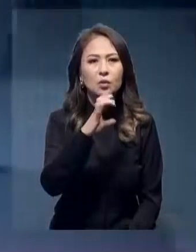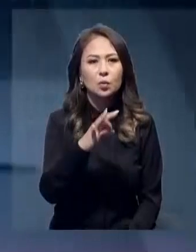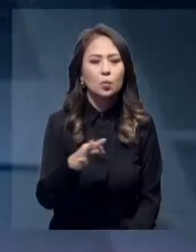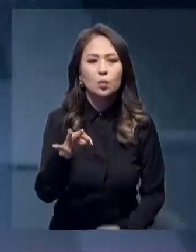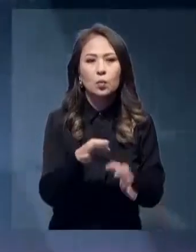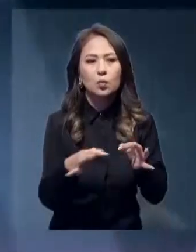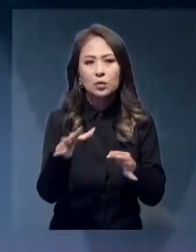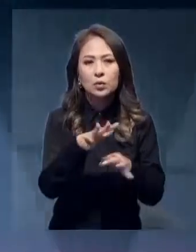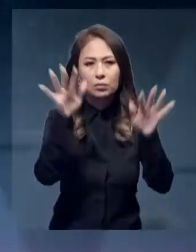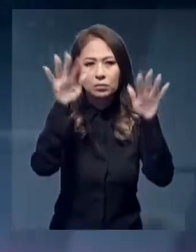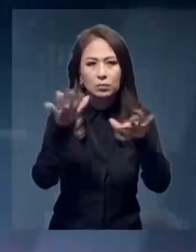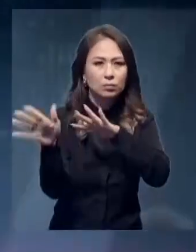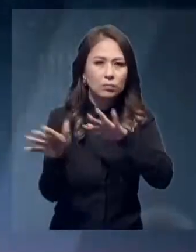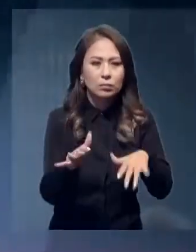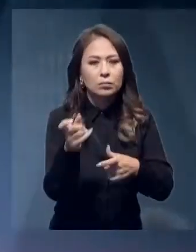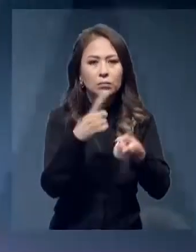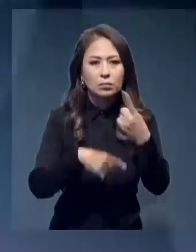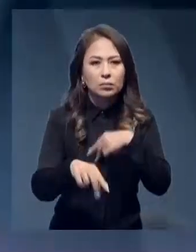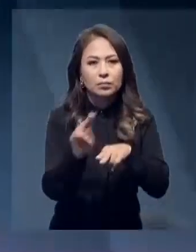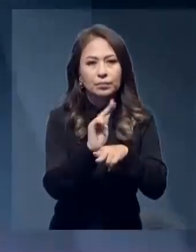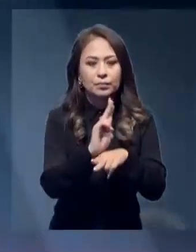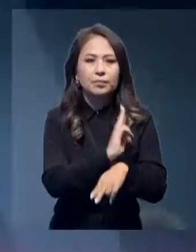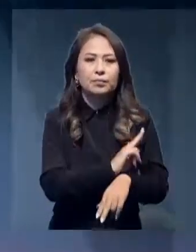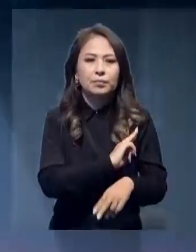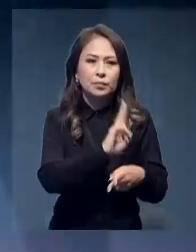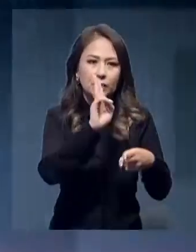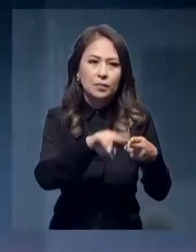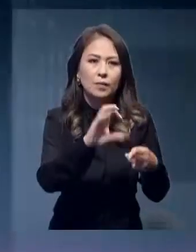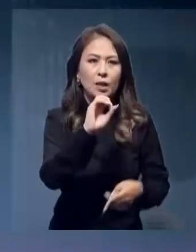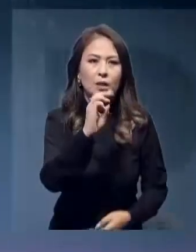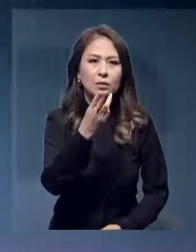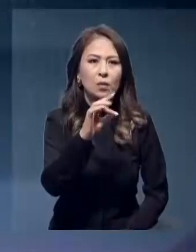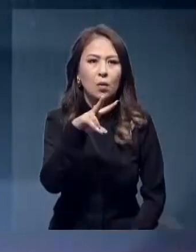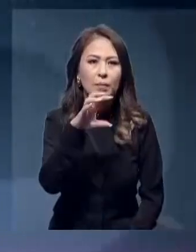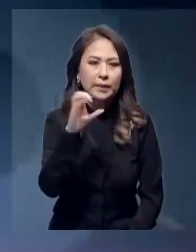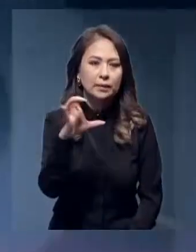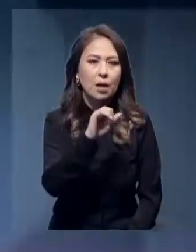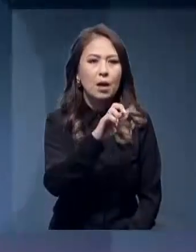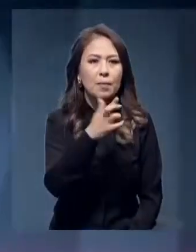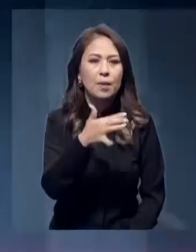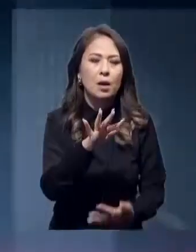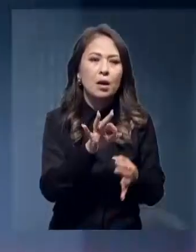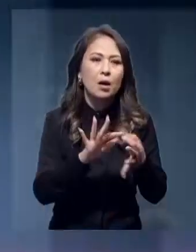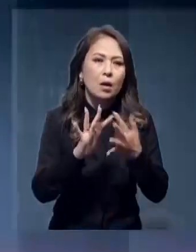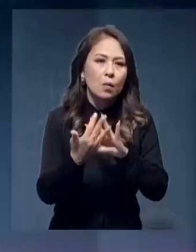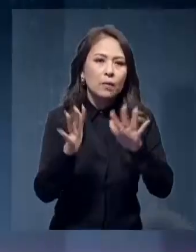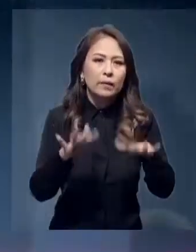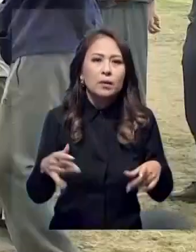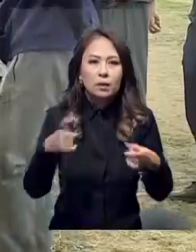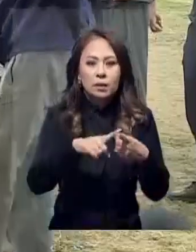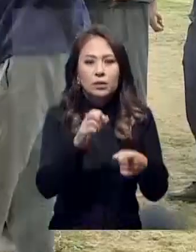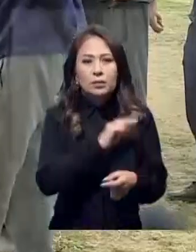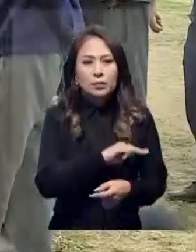Осы Жетісу облысында жауыннан кейінгі қалпына келтіру жұмыстары аяқталды. Ешкөлмен және Абай ауылындағы төтенше жағдайға байланысты құрылған